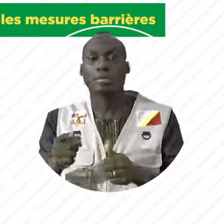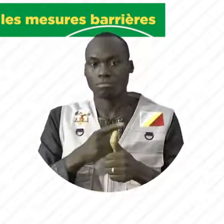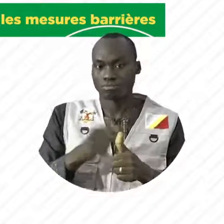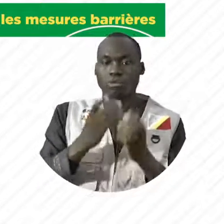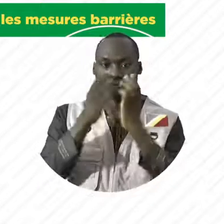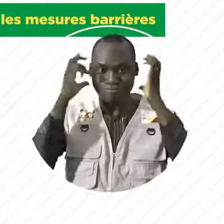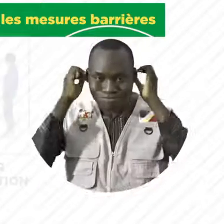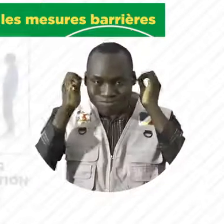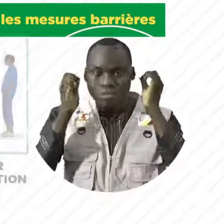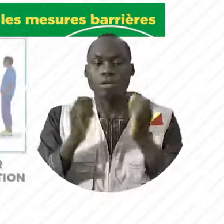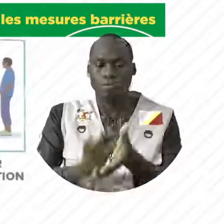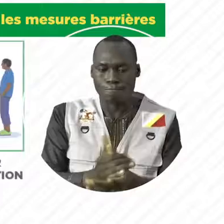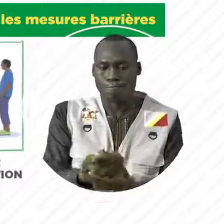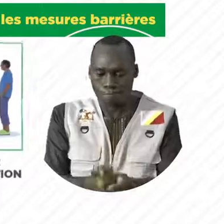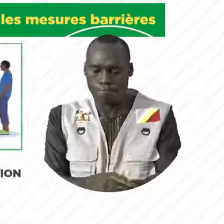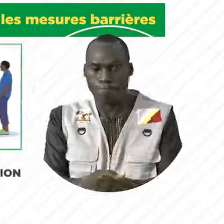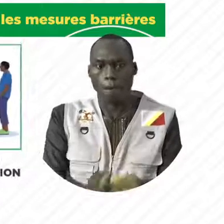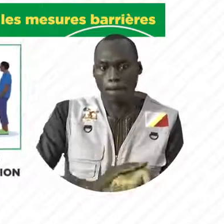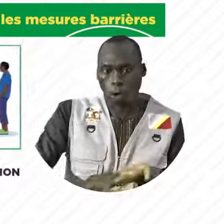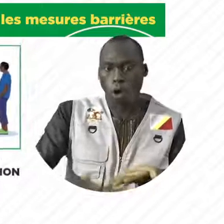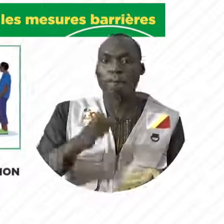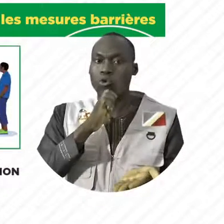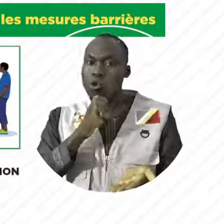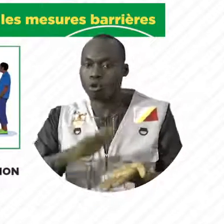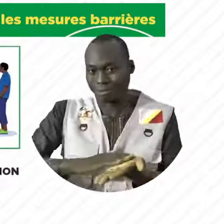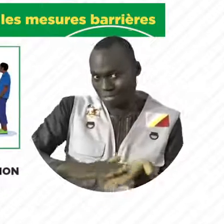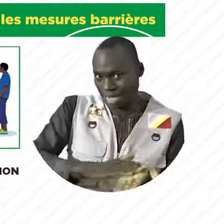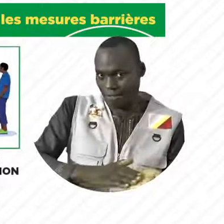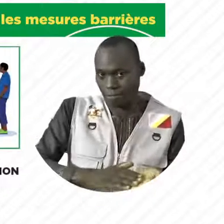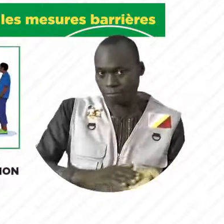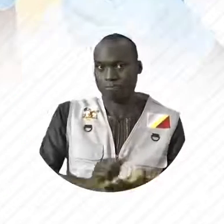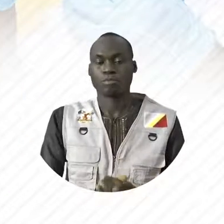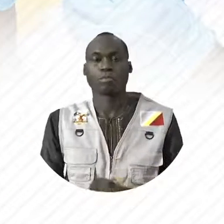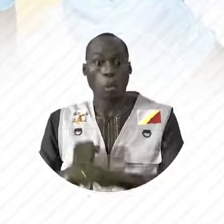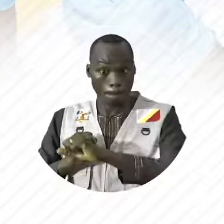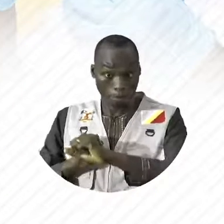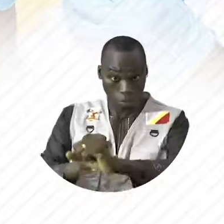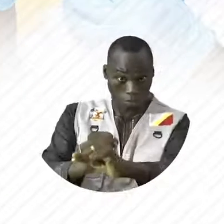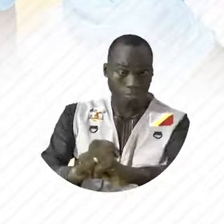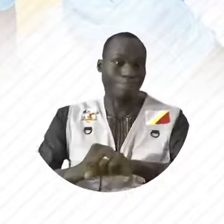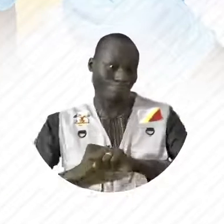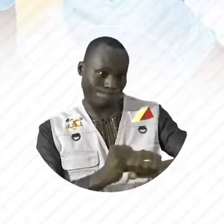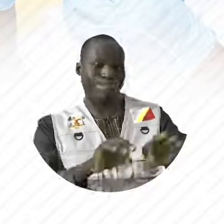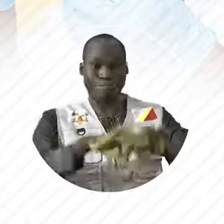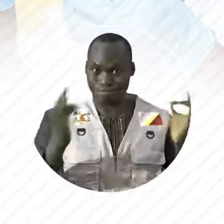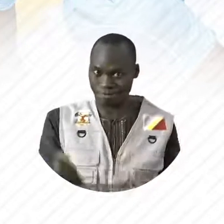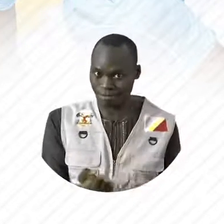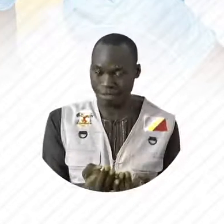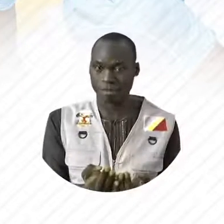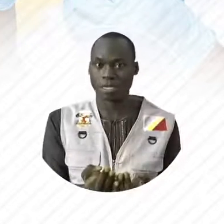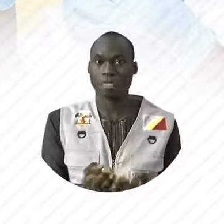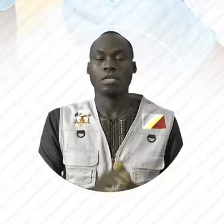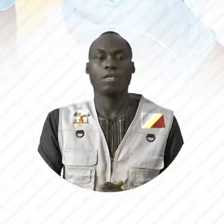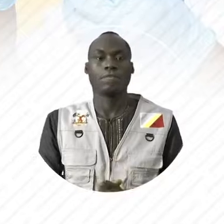lavant, désinfectant régulièrement nos mains à l'eau et au savon. Protégeons-nous, protégeons notre